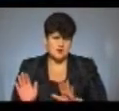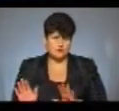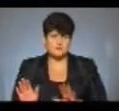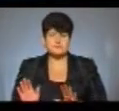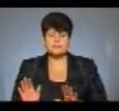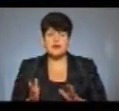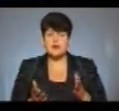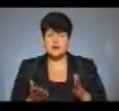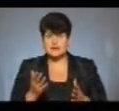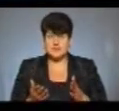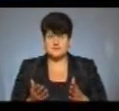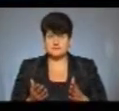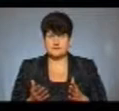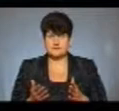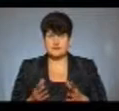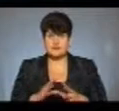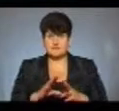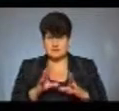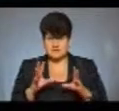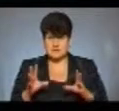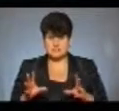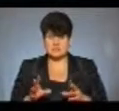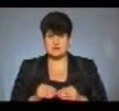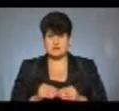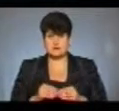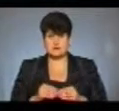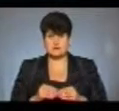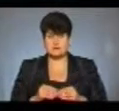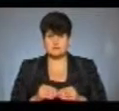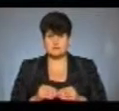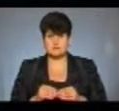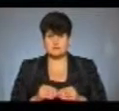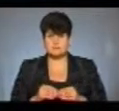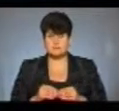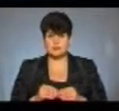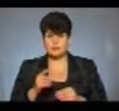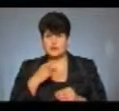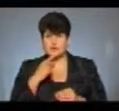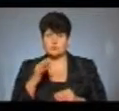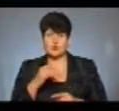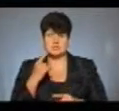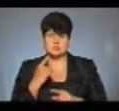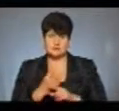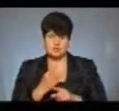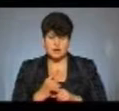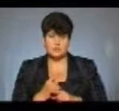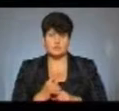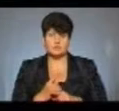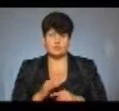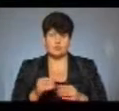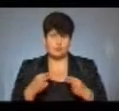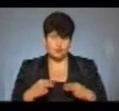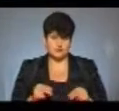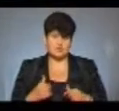Але ставити взагалі там заслін на те, щоб ринок землі відкривався, ну